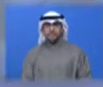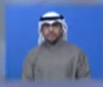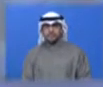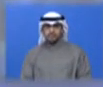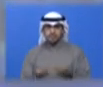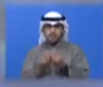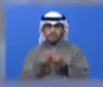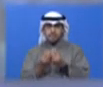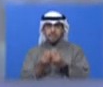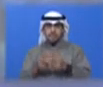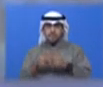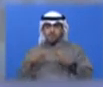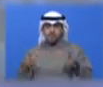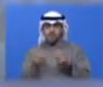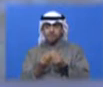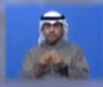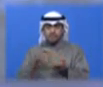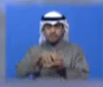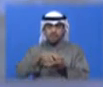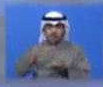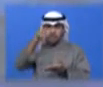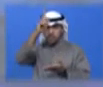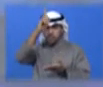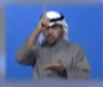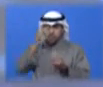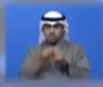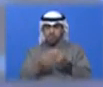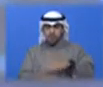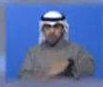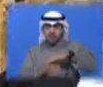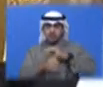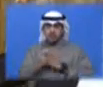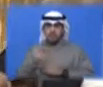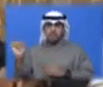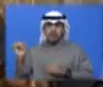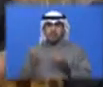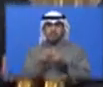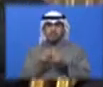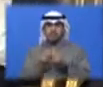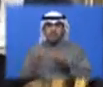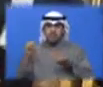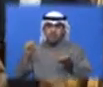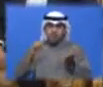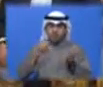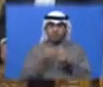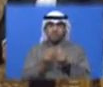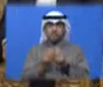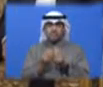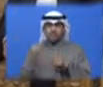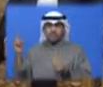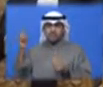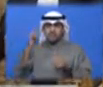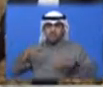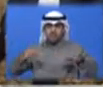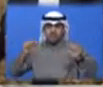غادر رئيس مجلس الأعيان في المملكة الأردنية الهاشمية عبد الرؤوف الروابدة والوفد المرافق له البلاد اليوم بعد